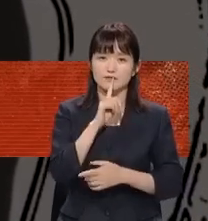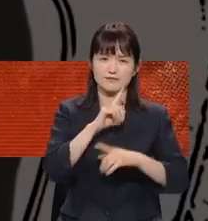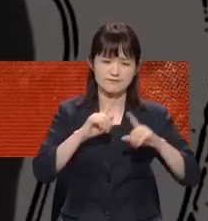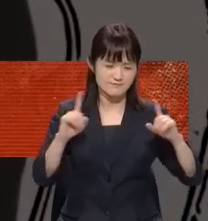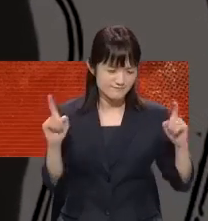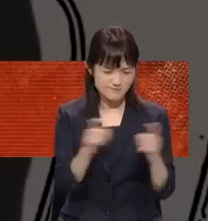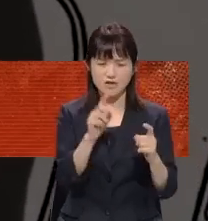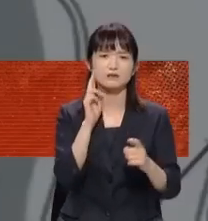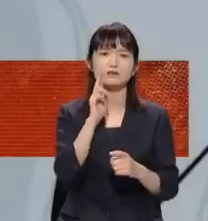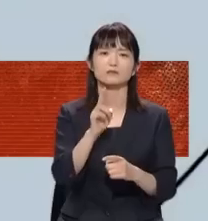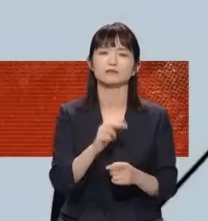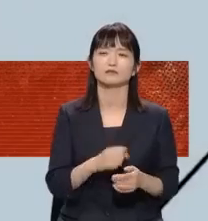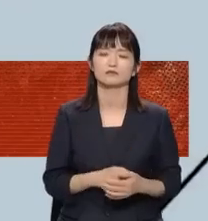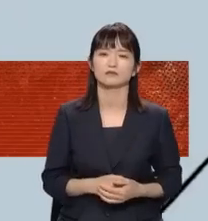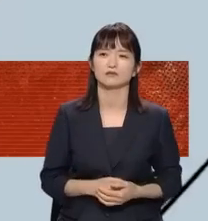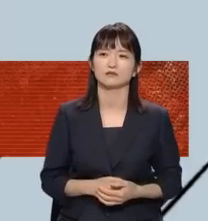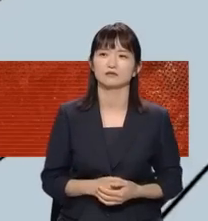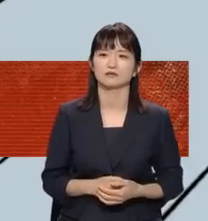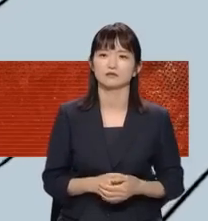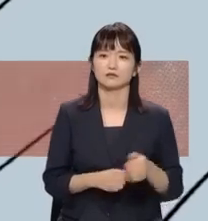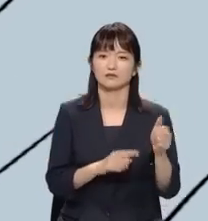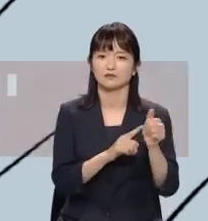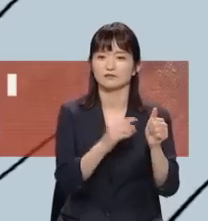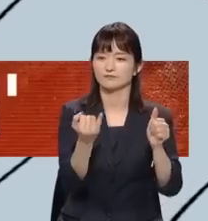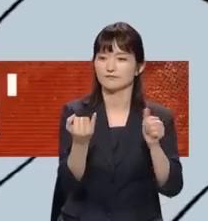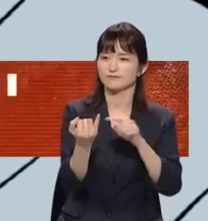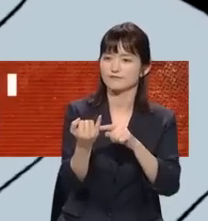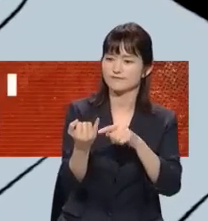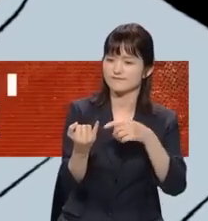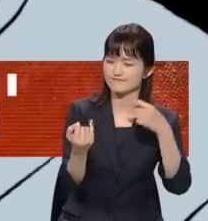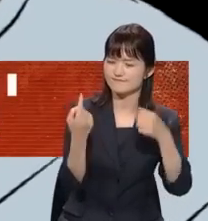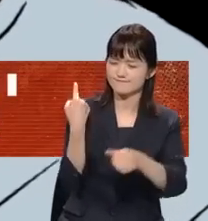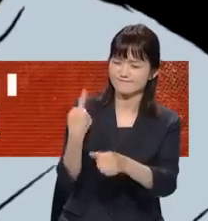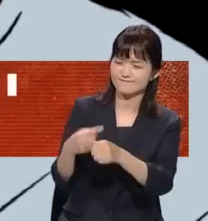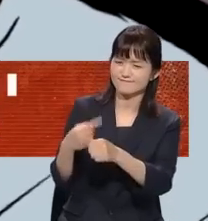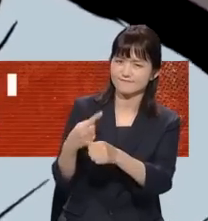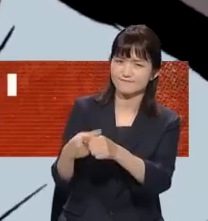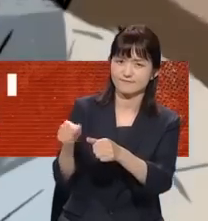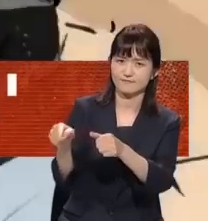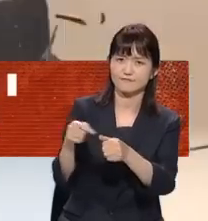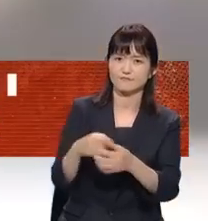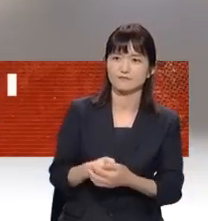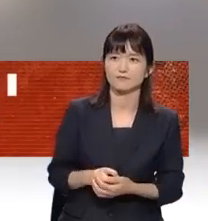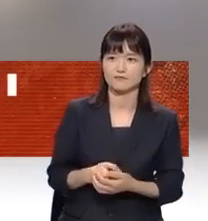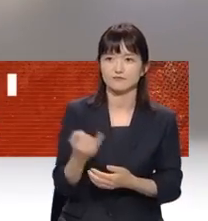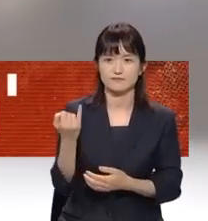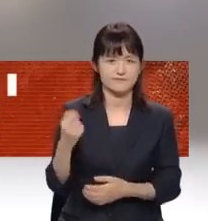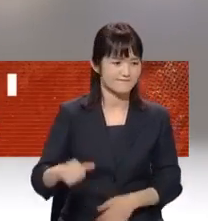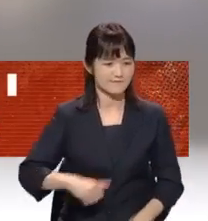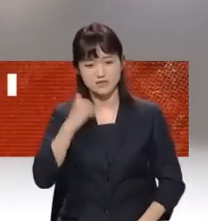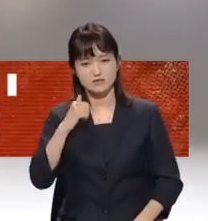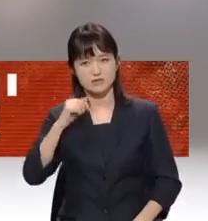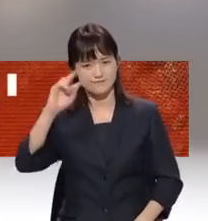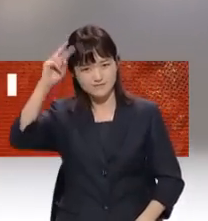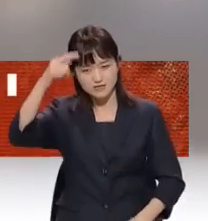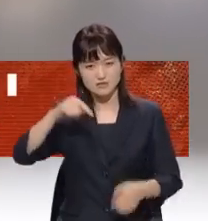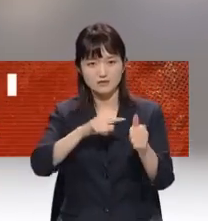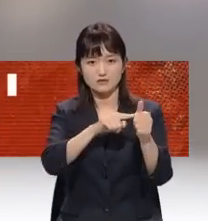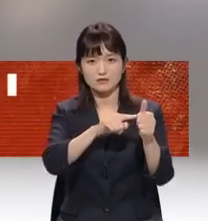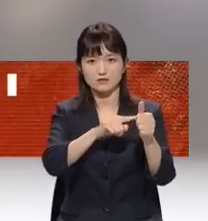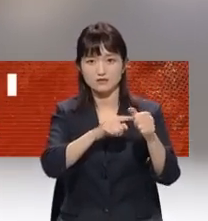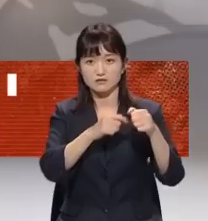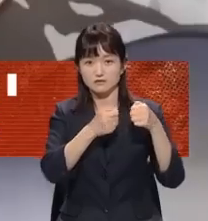상당히 격해졌습니다 그때부터 남성이 여자친구에게 심한 욕설을 하기 시작했습니다 여성은 화가 나서 운전 중인